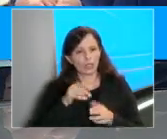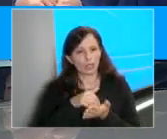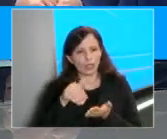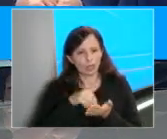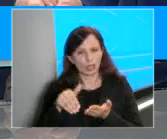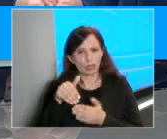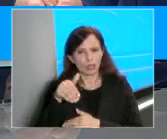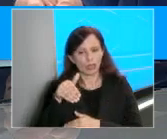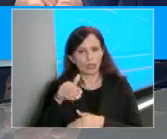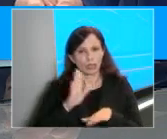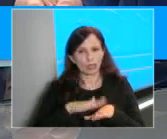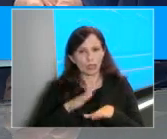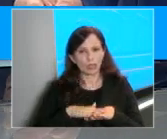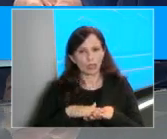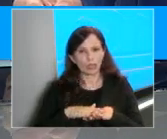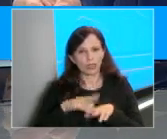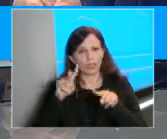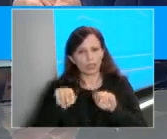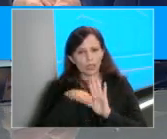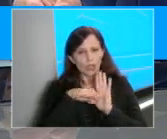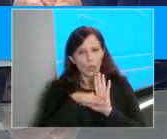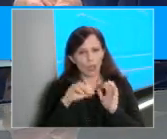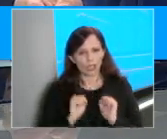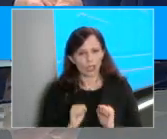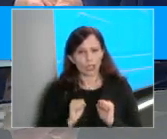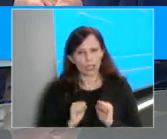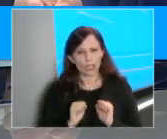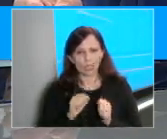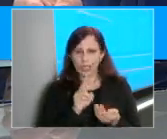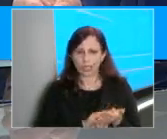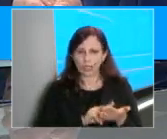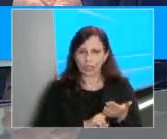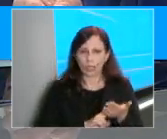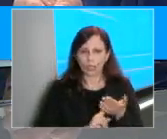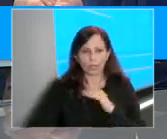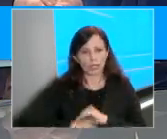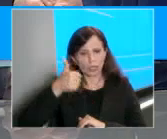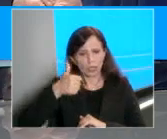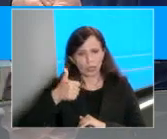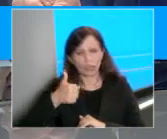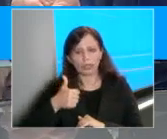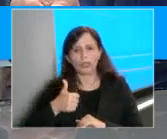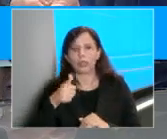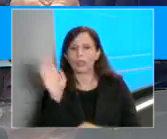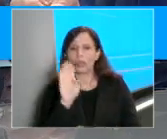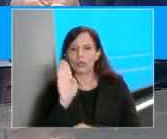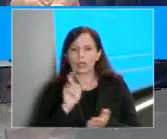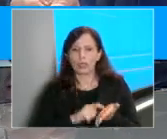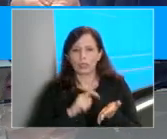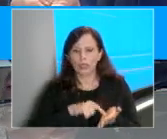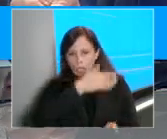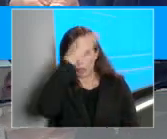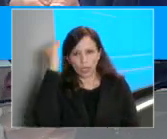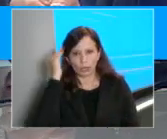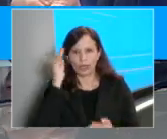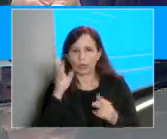נכון גדול וחשוב למעט במדינה. זה נכון למעט ראש ממשלה, יש חוק לא, יסוד. לא, זה נכון לגבי שר, דרש, זה נכון לגבי חבר. נתניהו דרש מאולמרט להתפטר, לא נכון